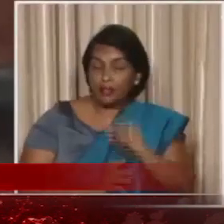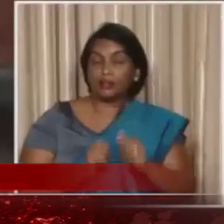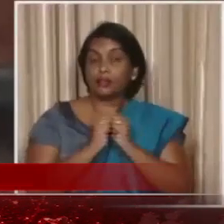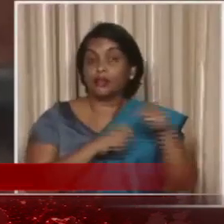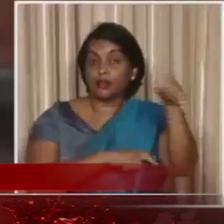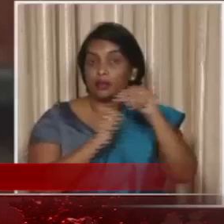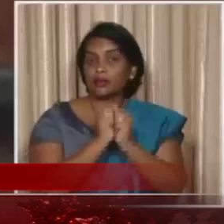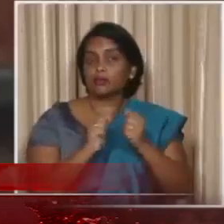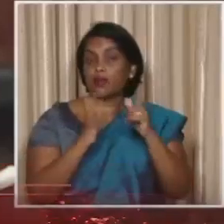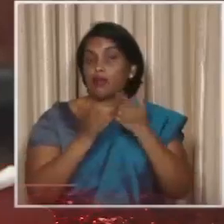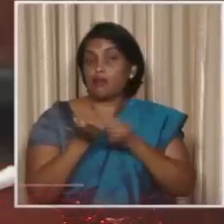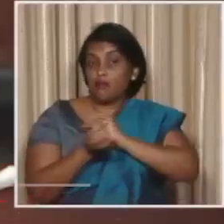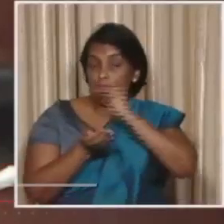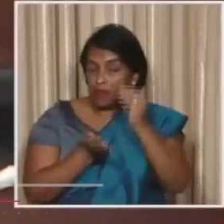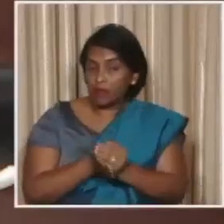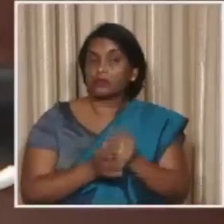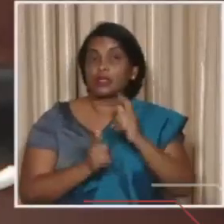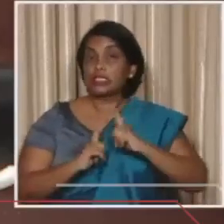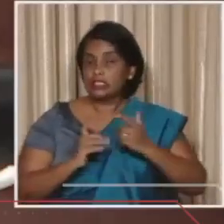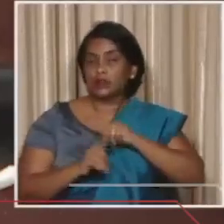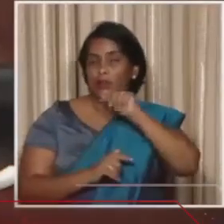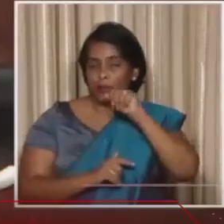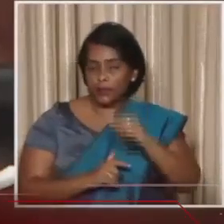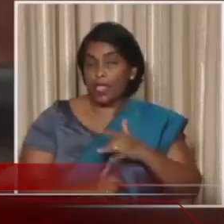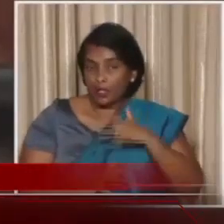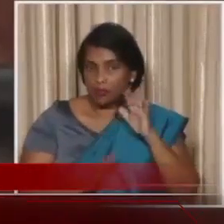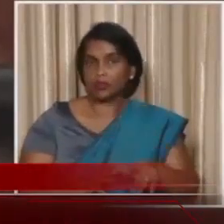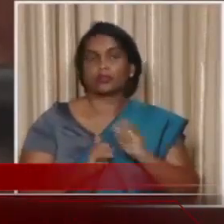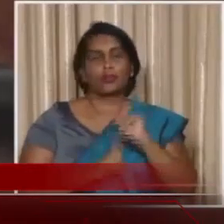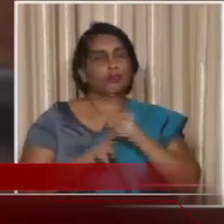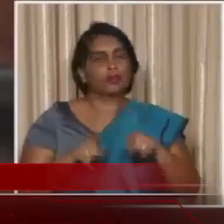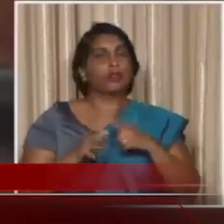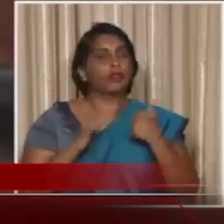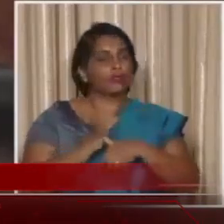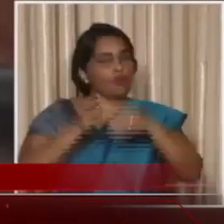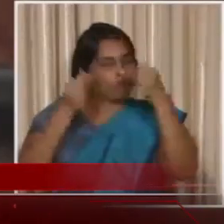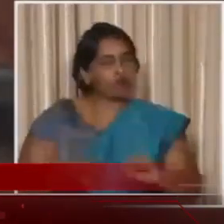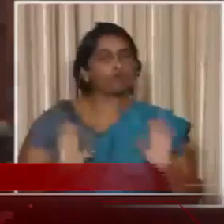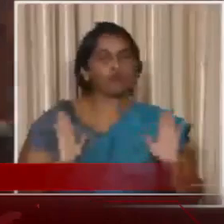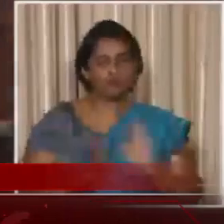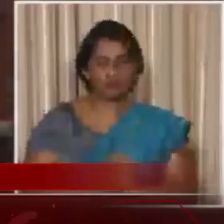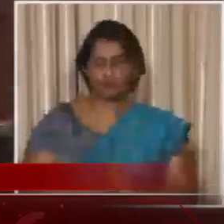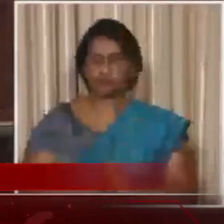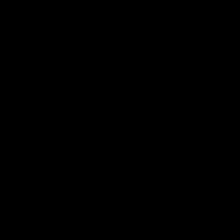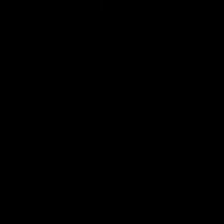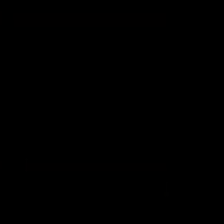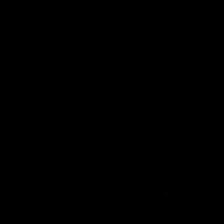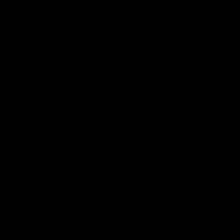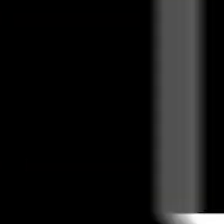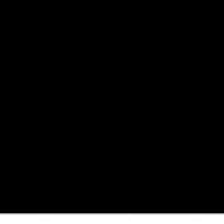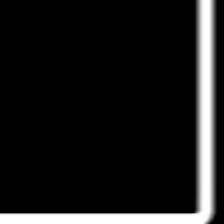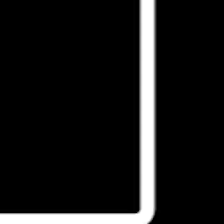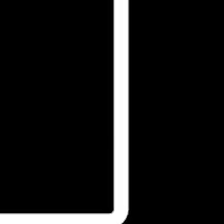wedakaran janata wagi arang mudalgena wedakaran janata wagi jiwit kene atta engi mati nonang me parlimen tu me panata parada kalu itu. Bomi.